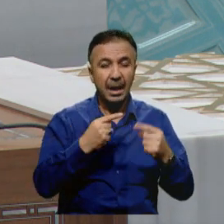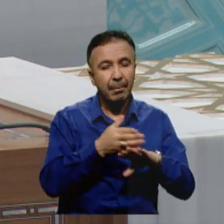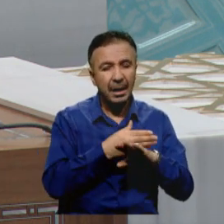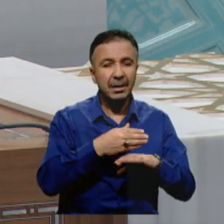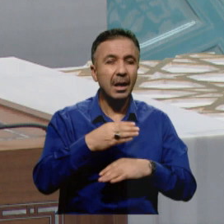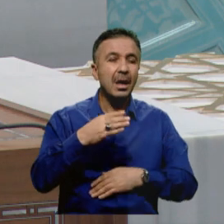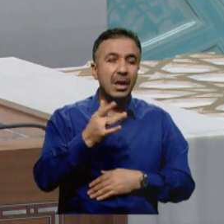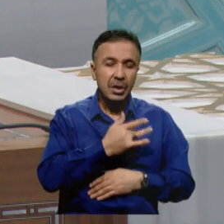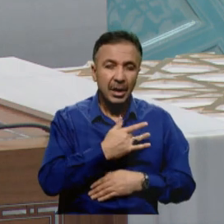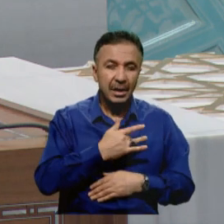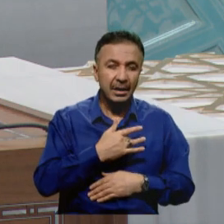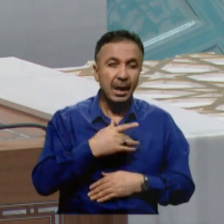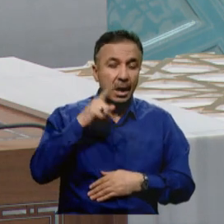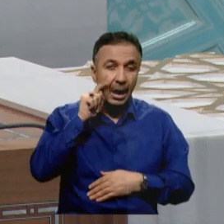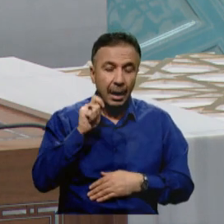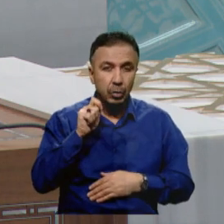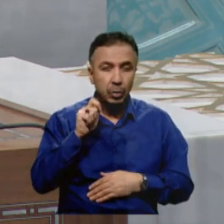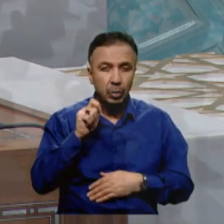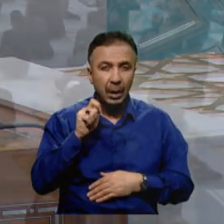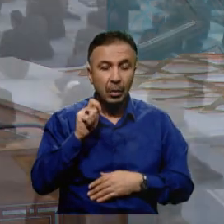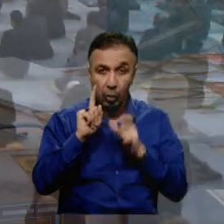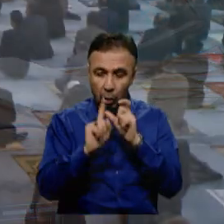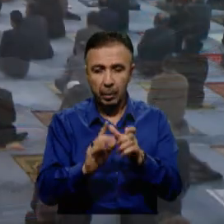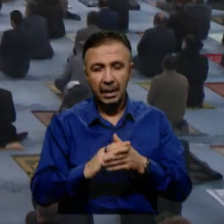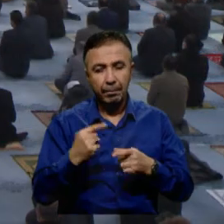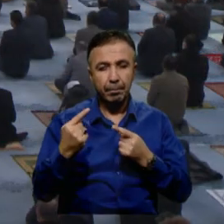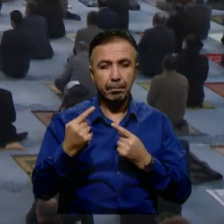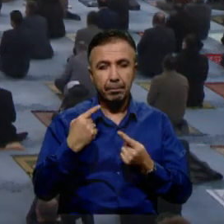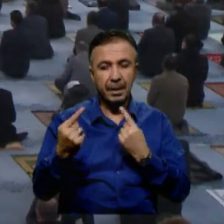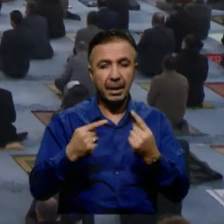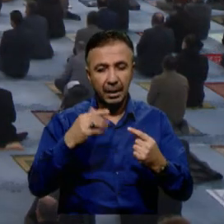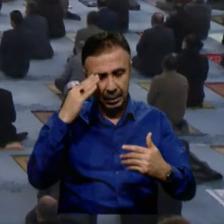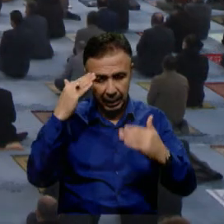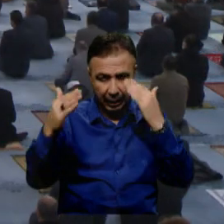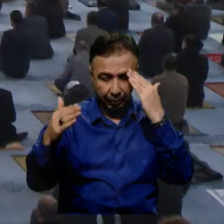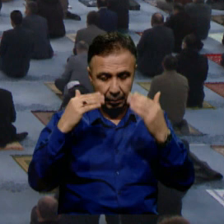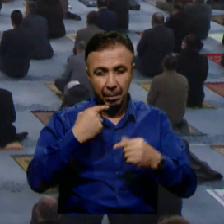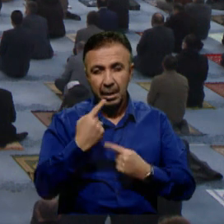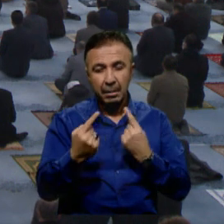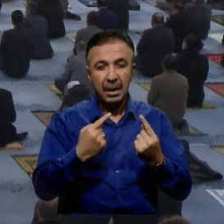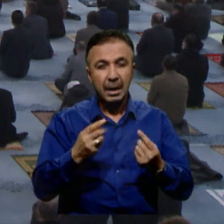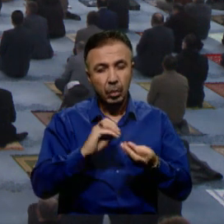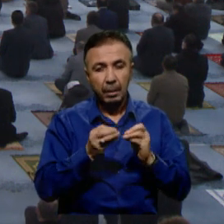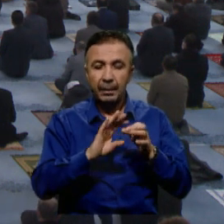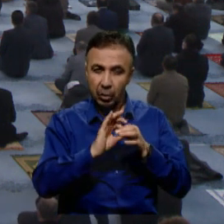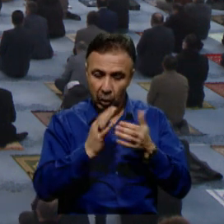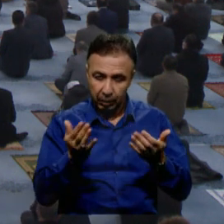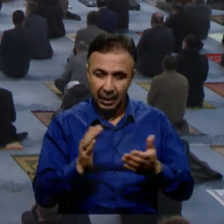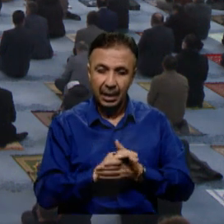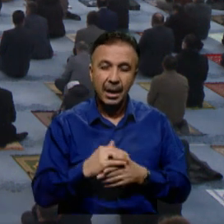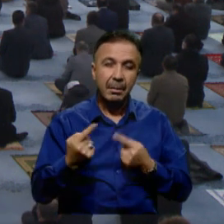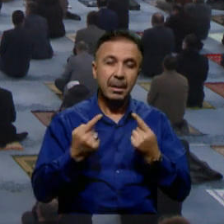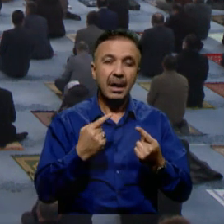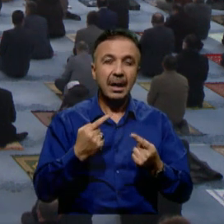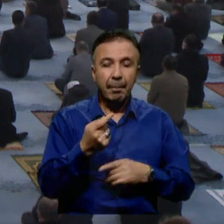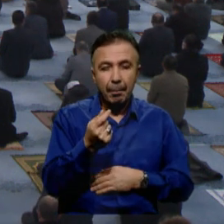canına, namusuna, onuruna saygı göstermek, birbirlerine selam vermek, birbirinin derdiyle dertlenmek, birbirine maddeten